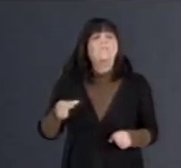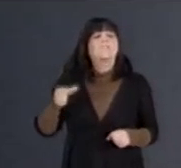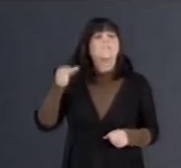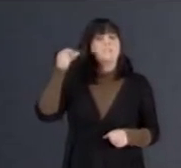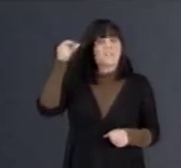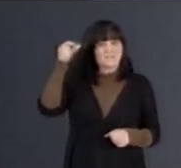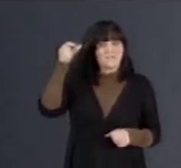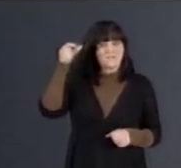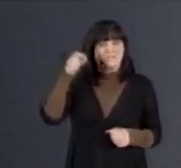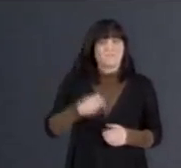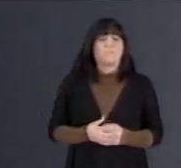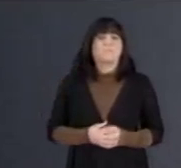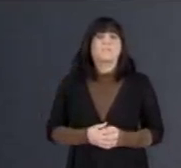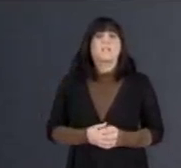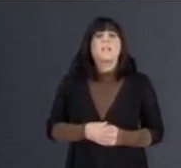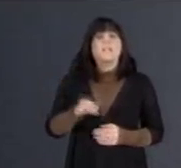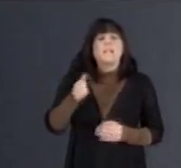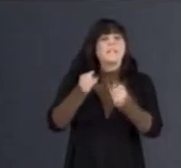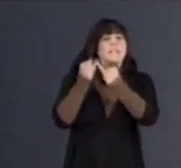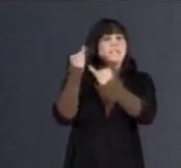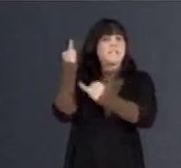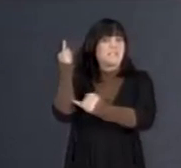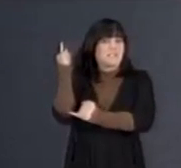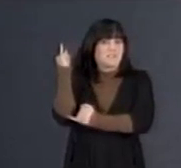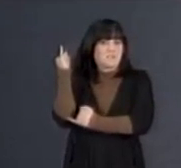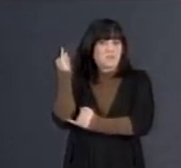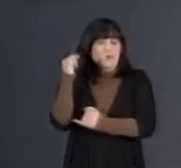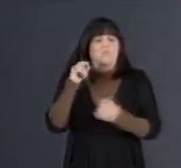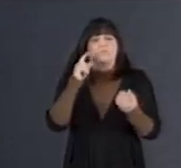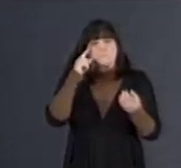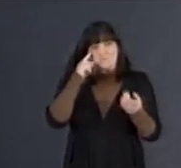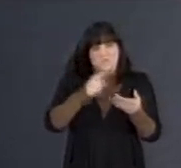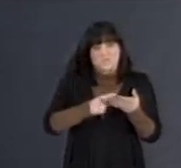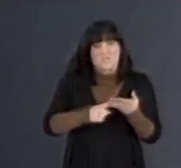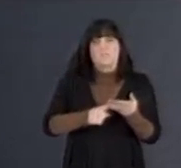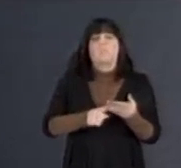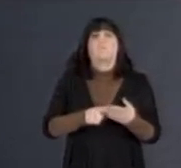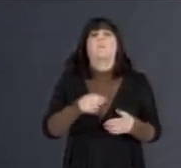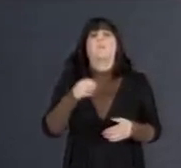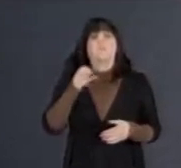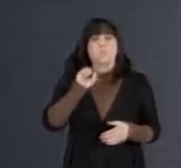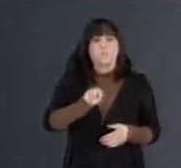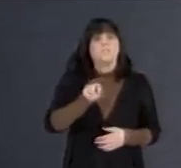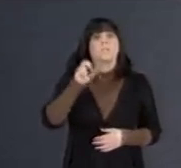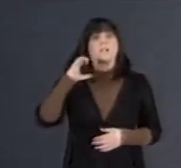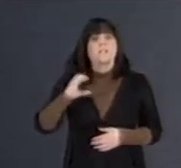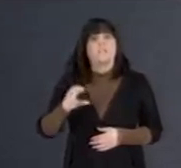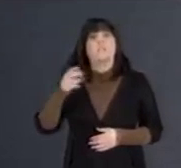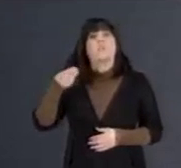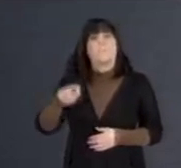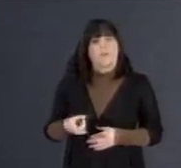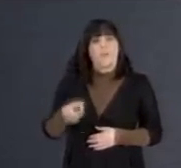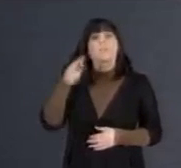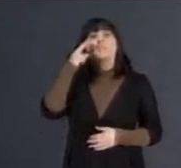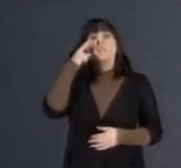-internet u jaffas windin gasification plant. Jara un-pjant illi